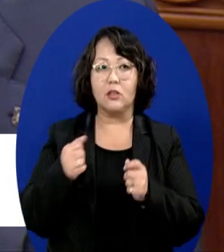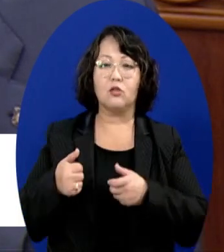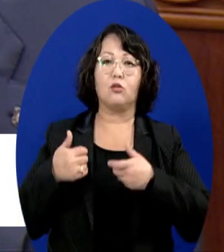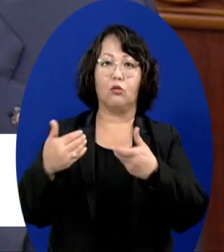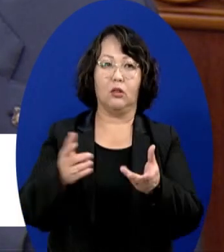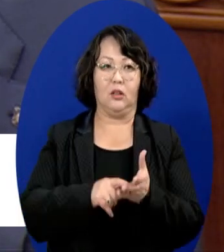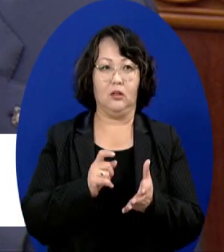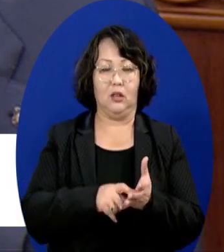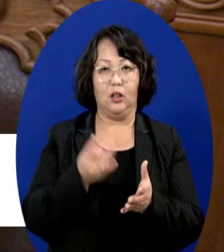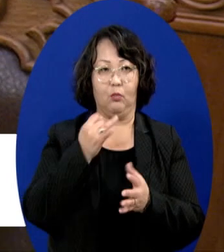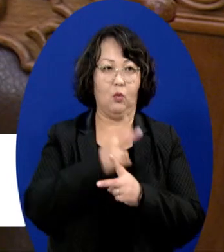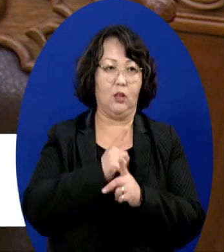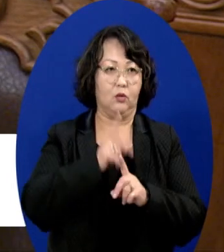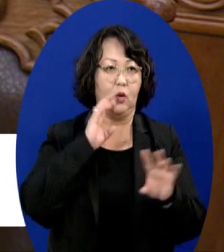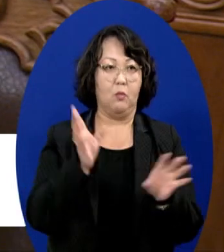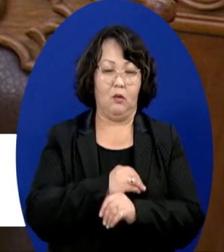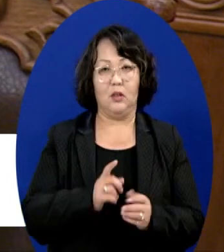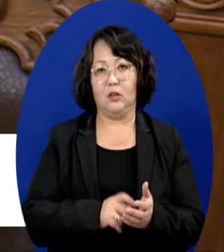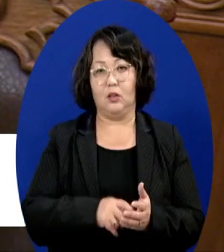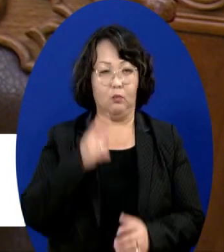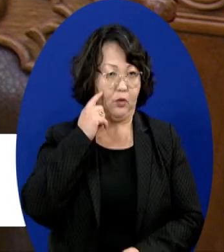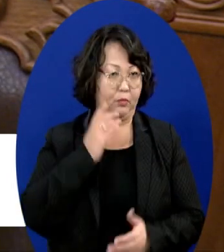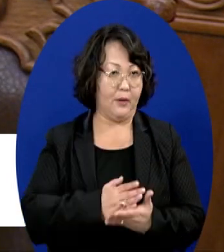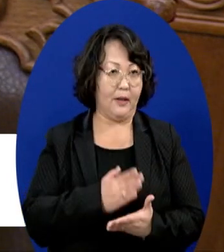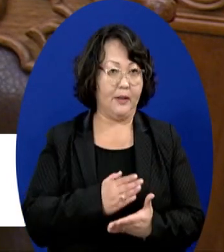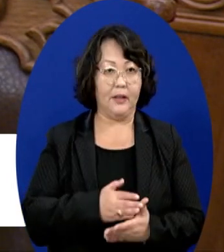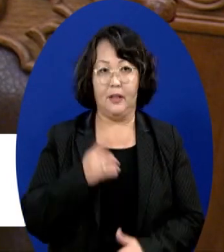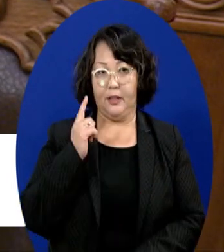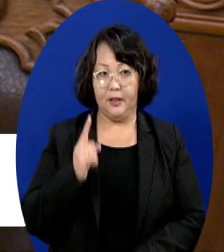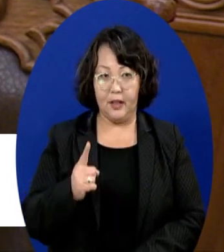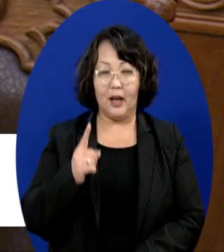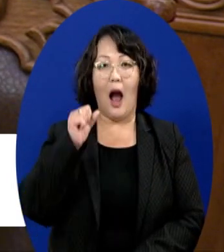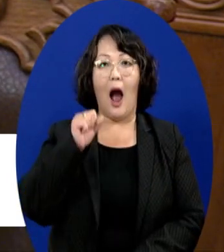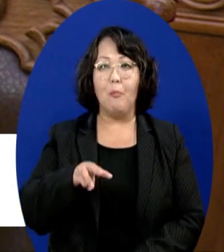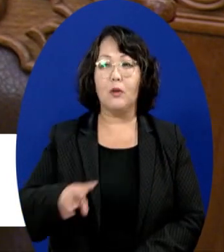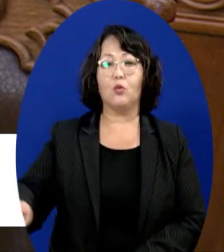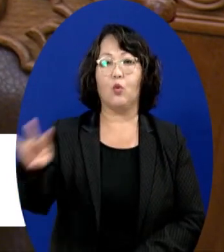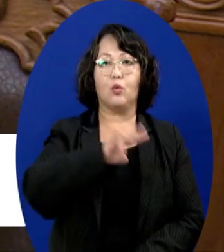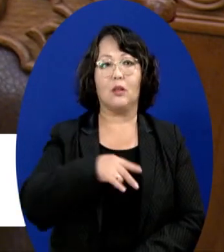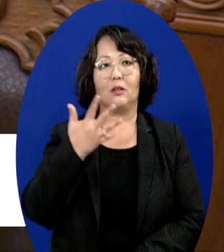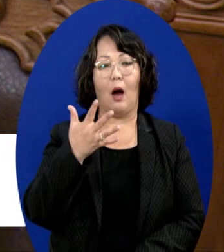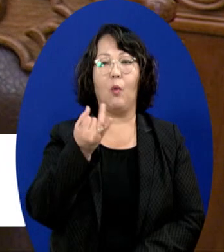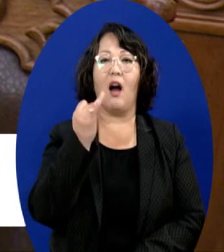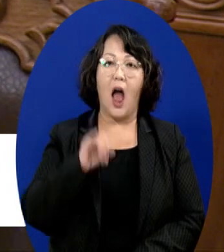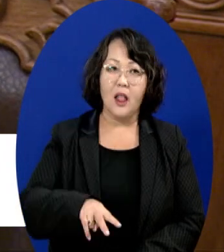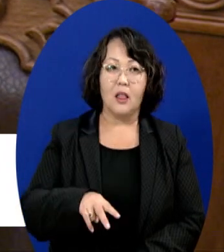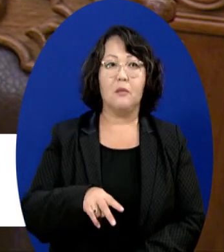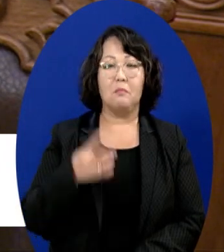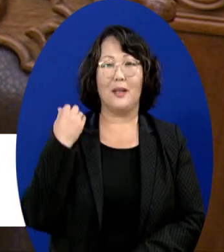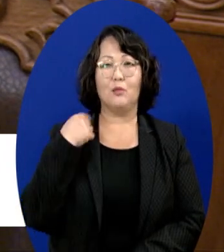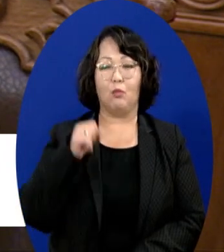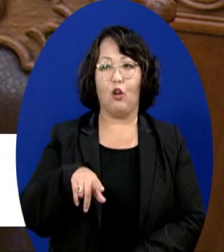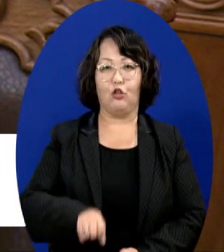багтал хангалттай болов гэж бодож байгаа. Нэг одоо аманд 5 айл үлждэг, 3 айл үлждэг гэсэн бол одоо 10 айл үлждэг болж